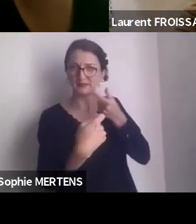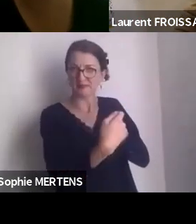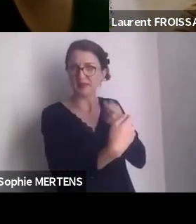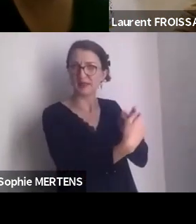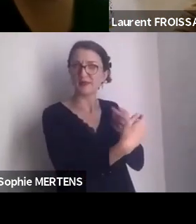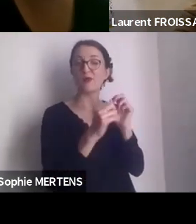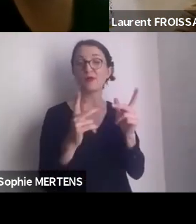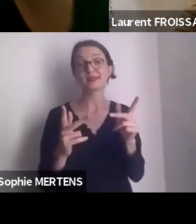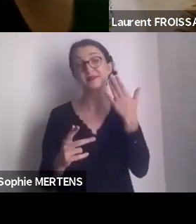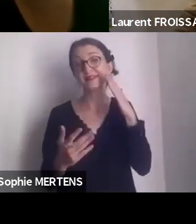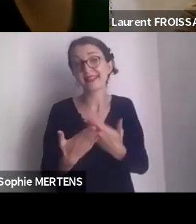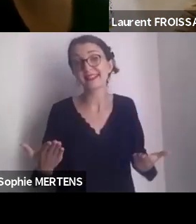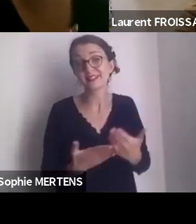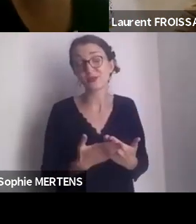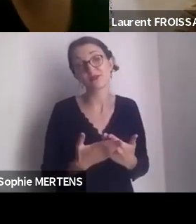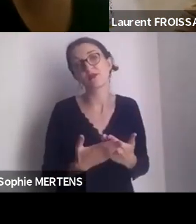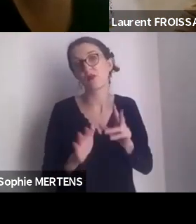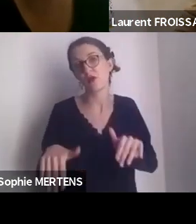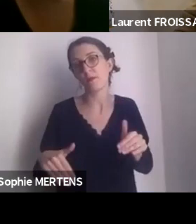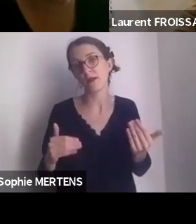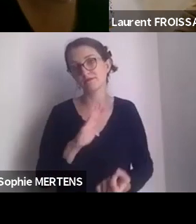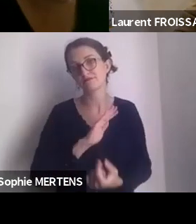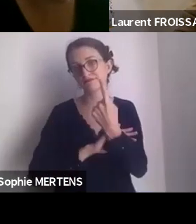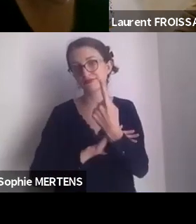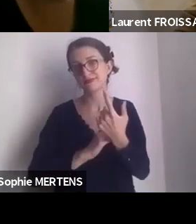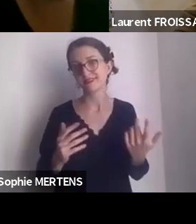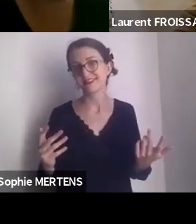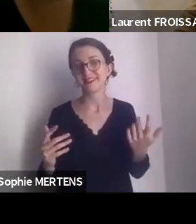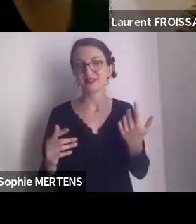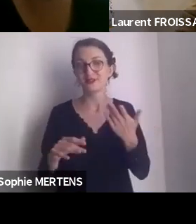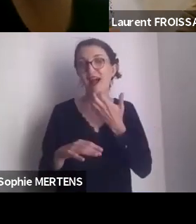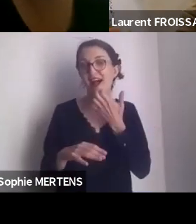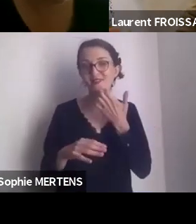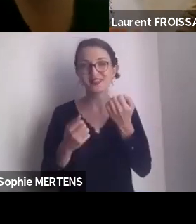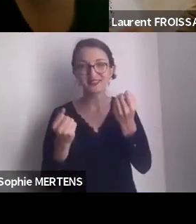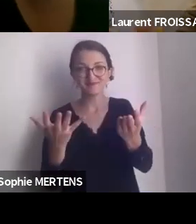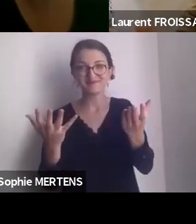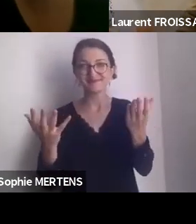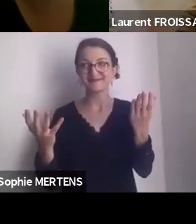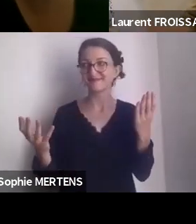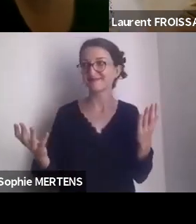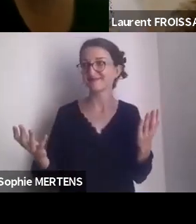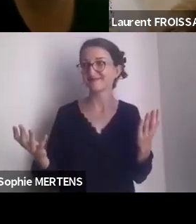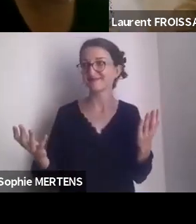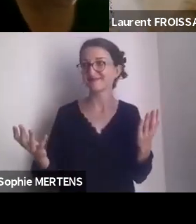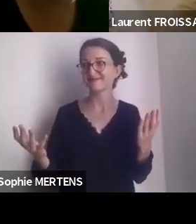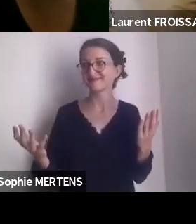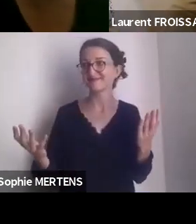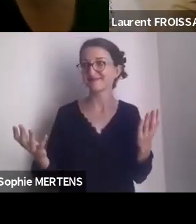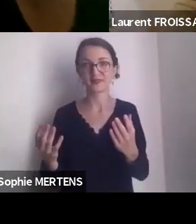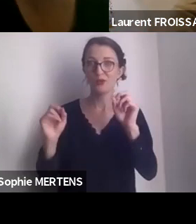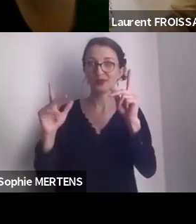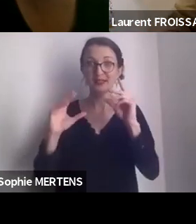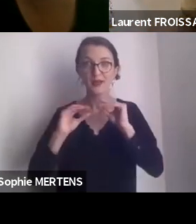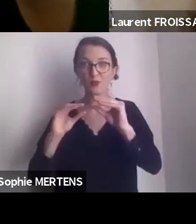assez inédite, on avait envie de vous proposer deux petits focus. Un premier sur comment justement on fait concrètement pour adapter son